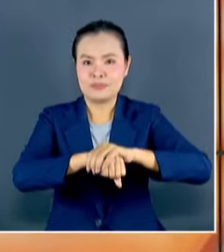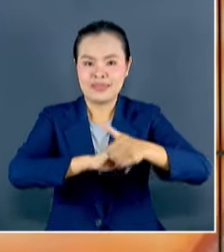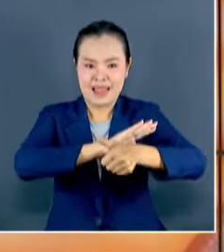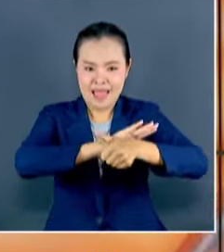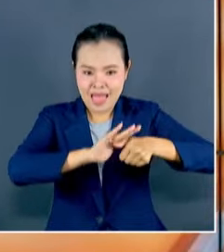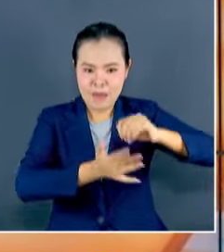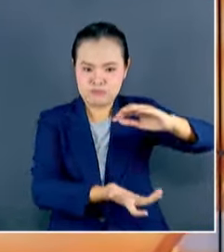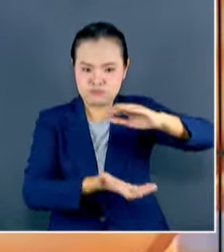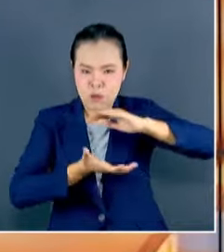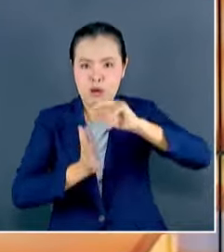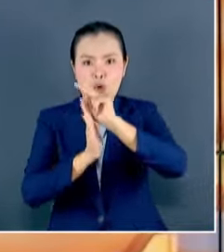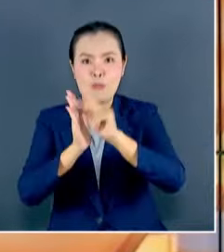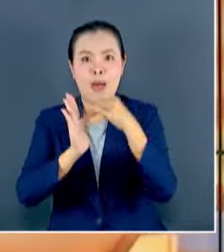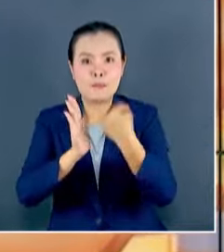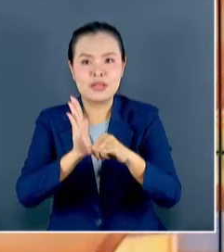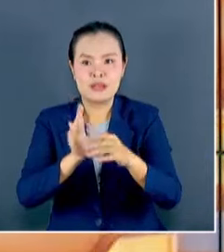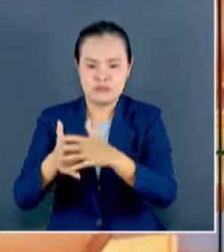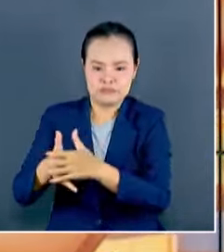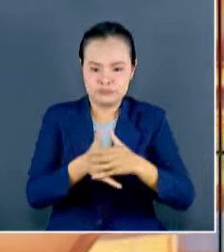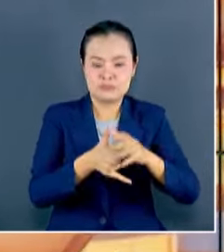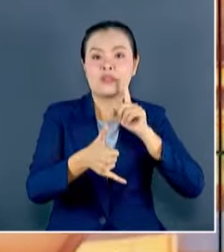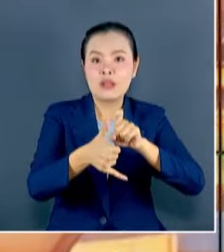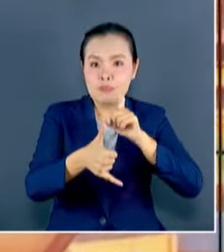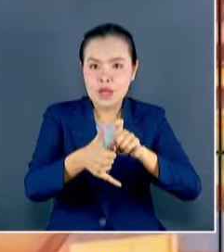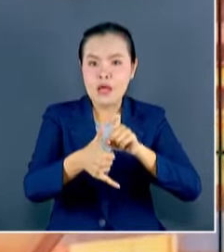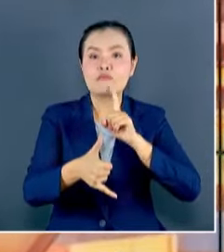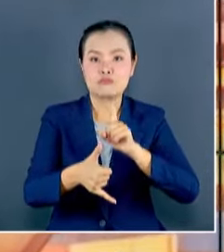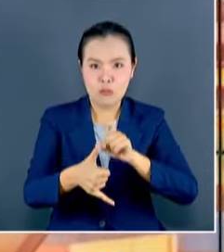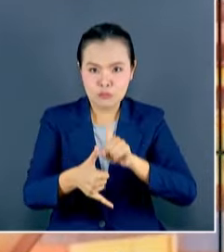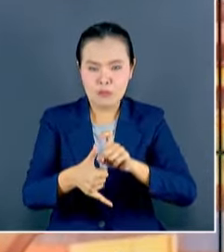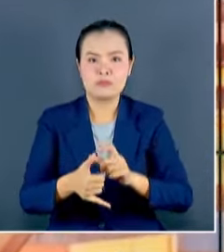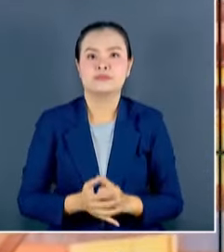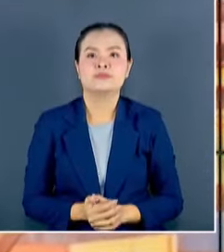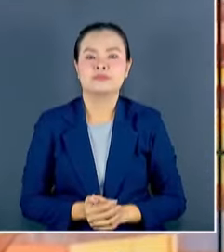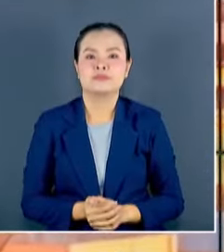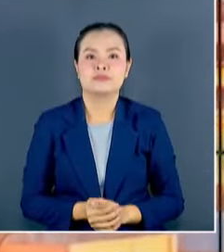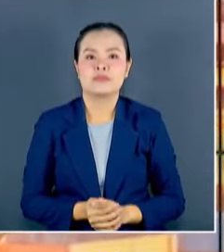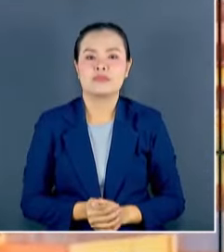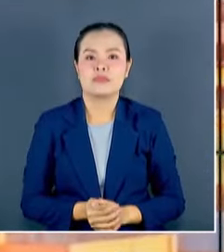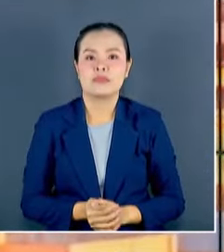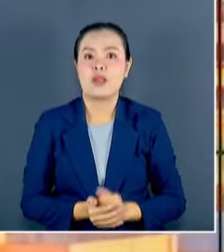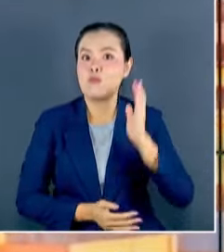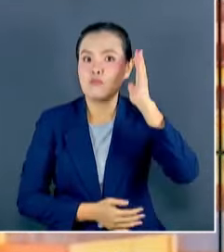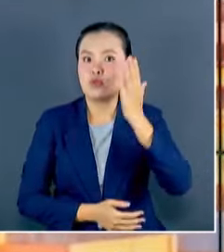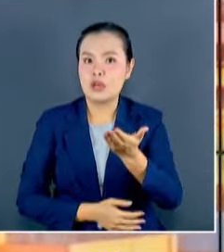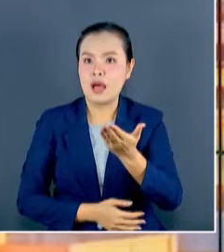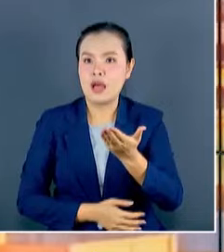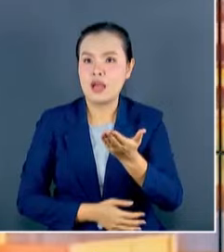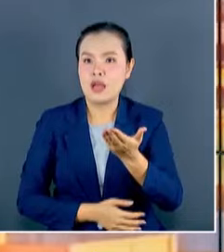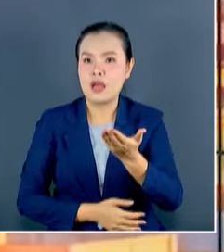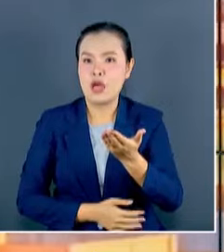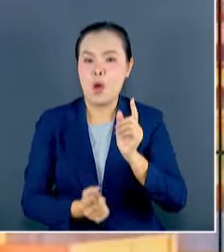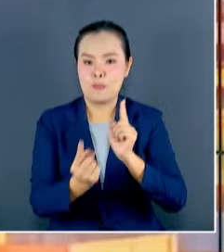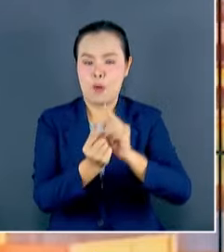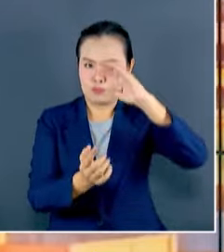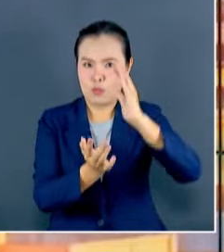ากสัตว์แล้วถูก DSI เนี่ยคุมตัวไปสอบสวนขยายผลทันทีเลยนะฮะหลังจากตัวเฮียเกียรติเนี่ยติดต่อขอที่จะม